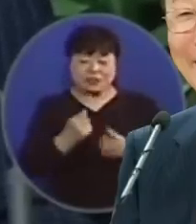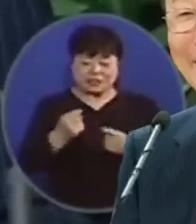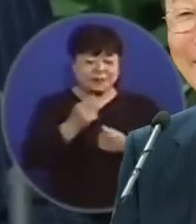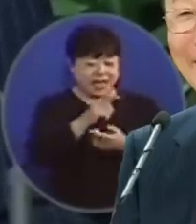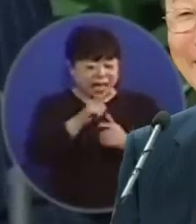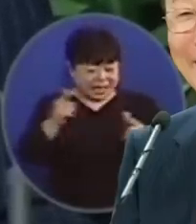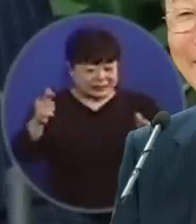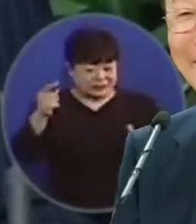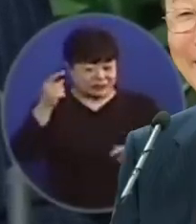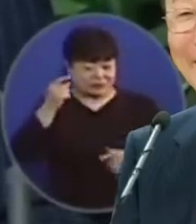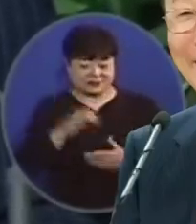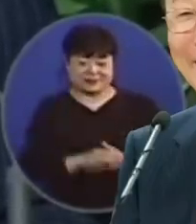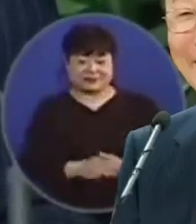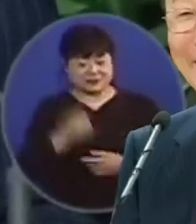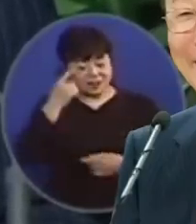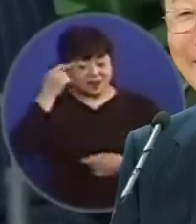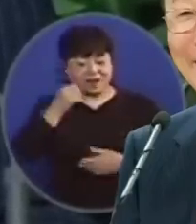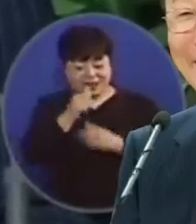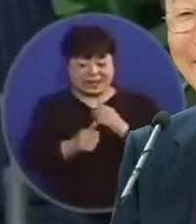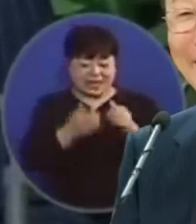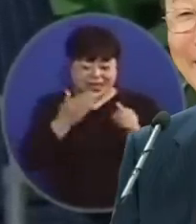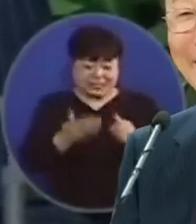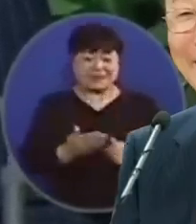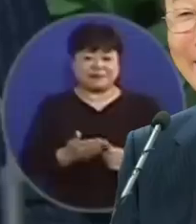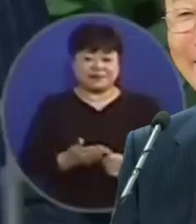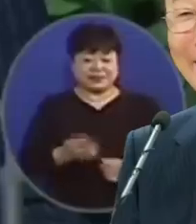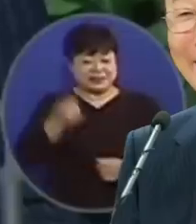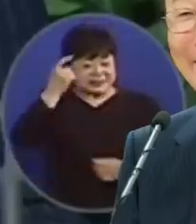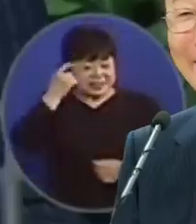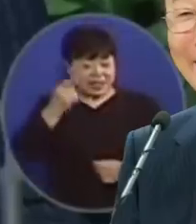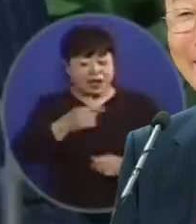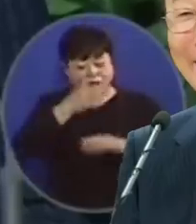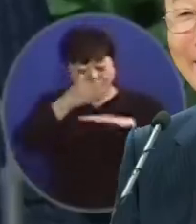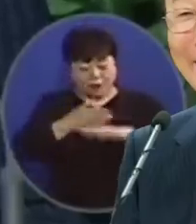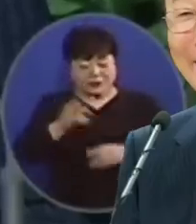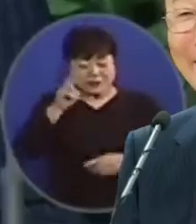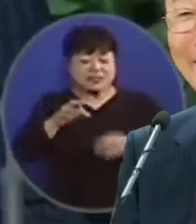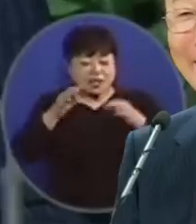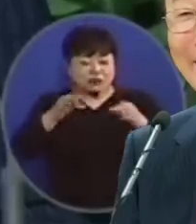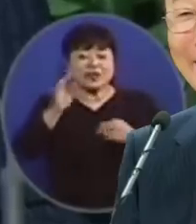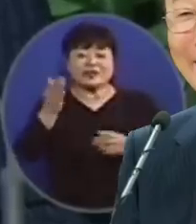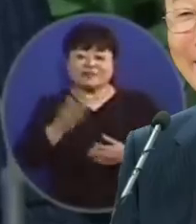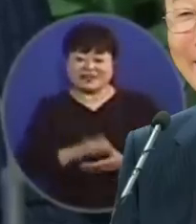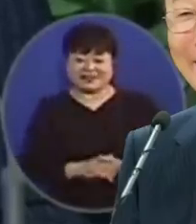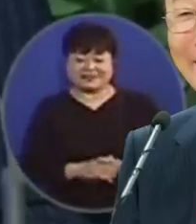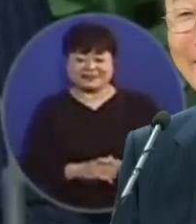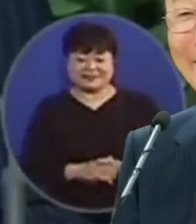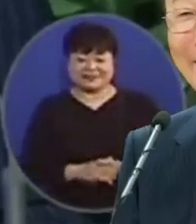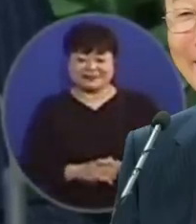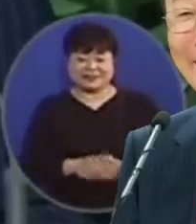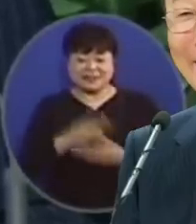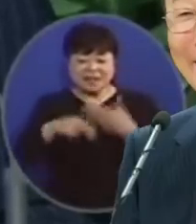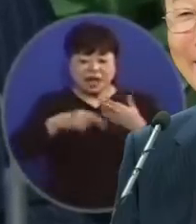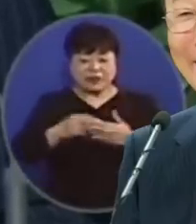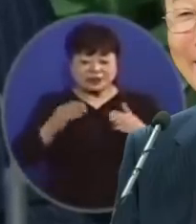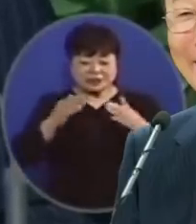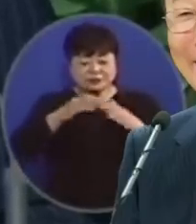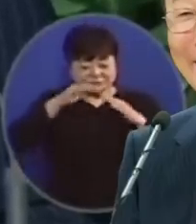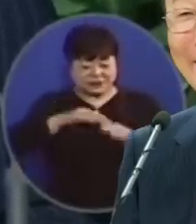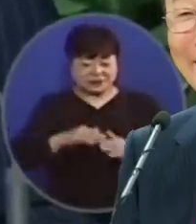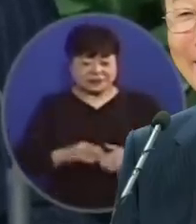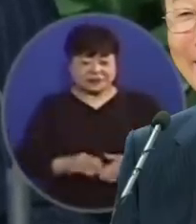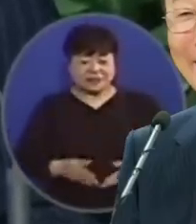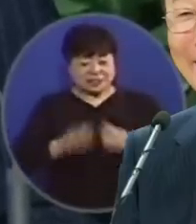왔다는 것을 생각하면 안 됩니다. 하나님을 생각하고 감사하고 찬송해야 되는 것입니다. 야훼께서 집을 짓지